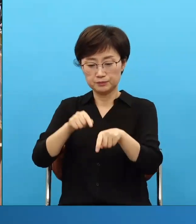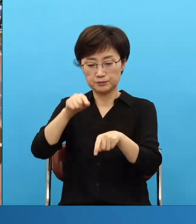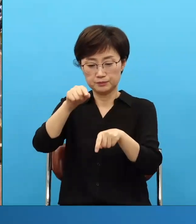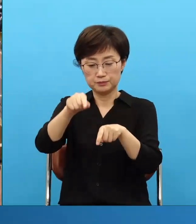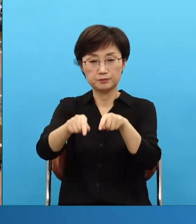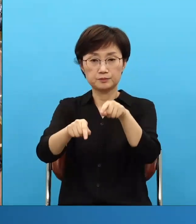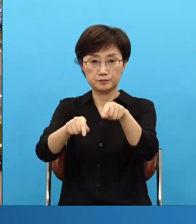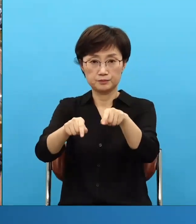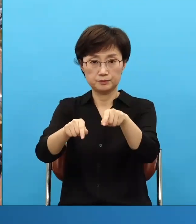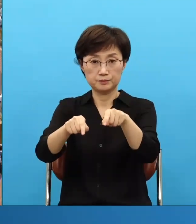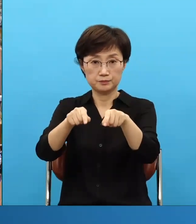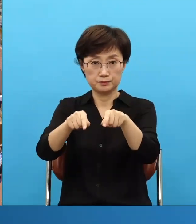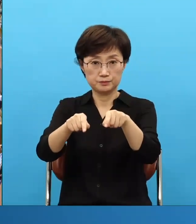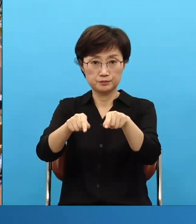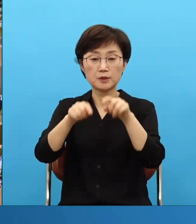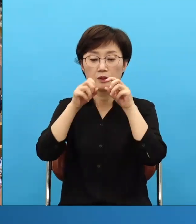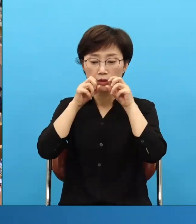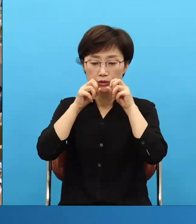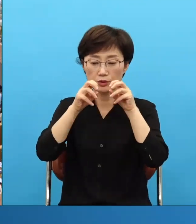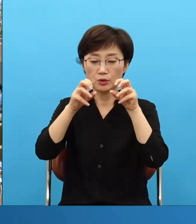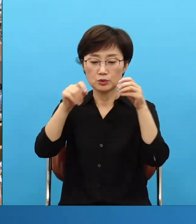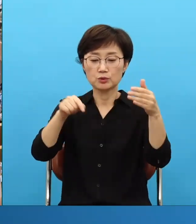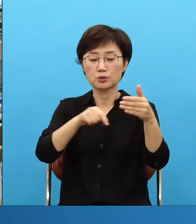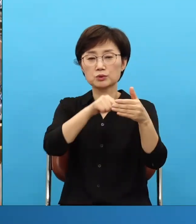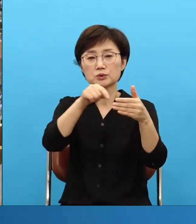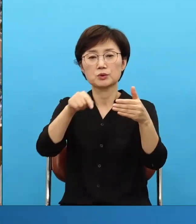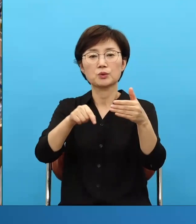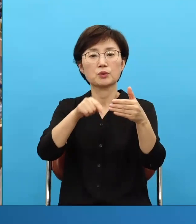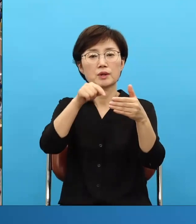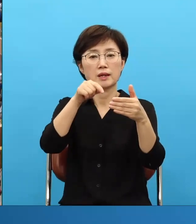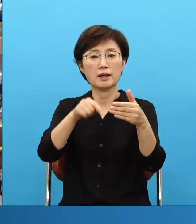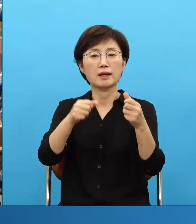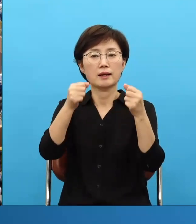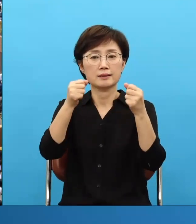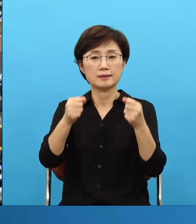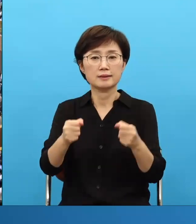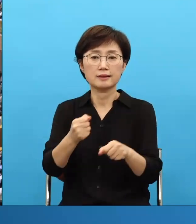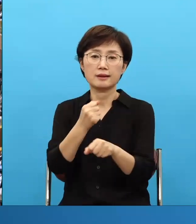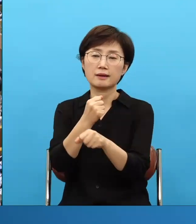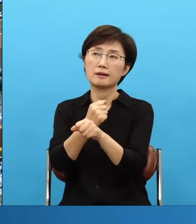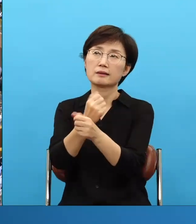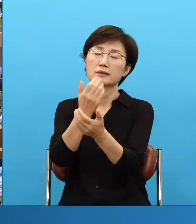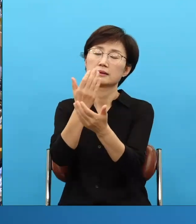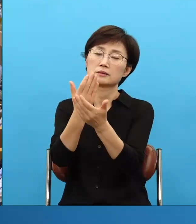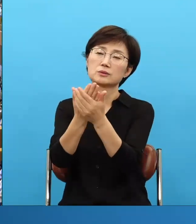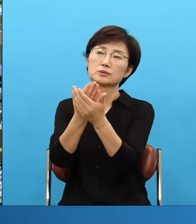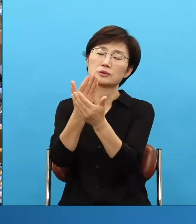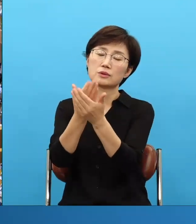전도 속에 있게 하소서.